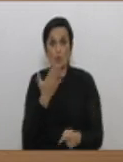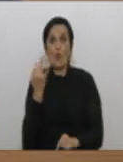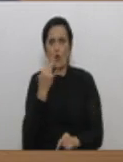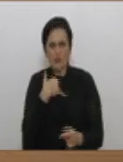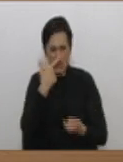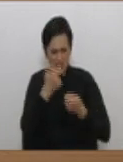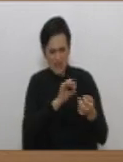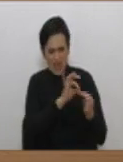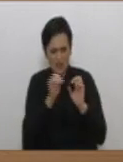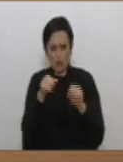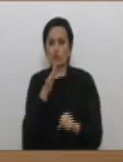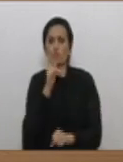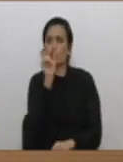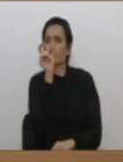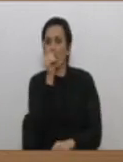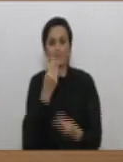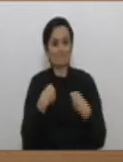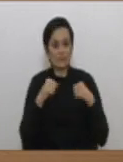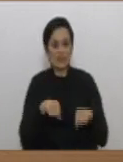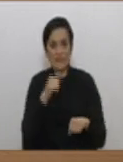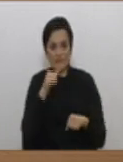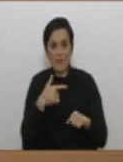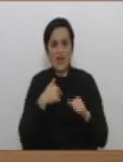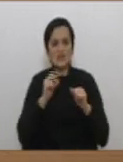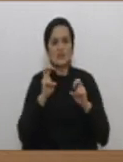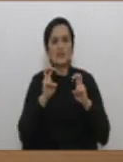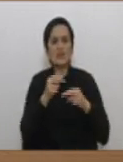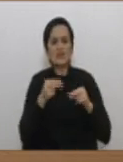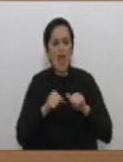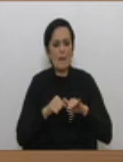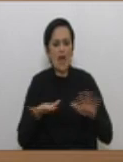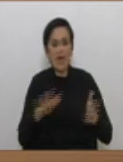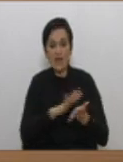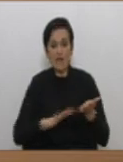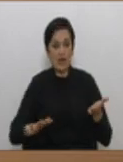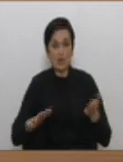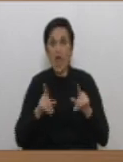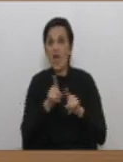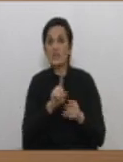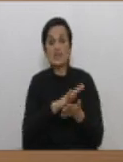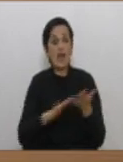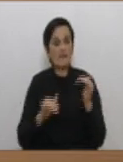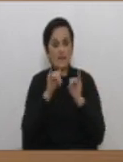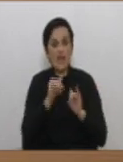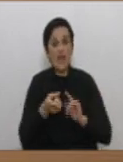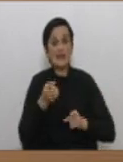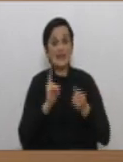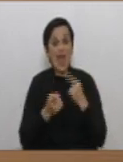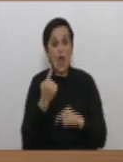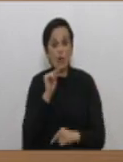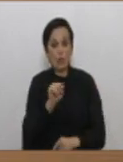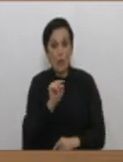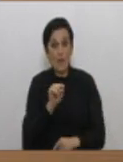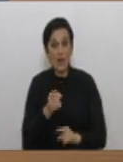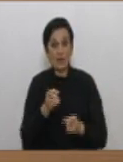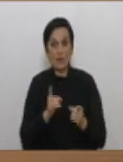დეტალებში შემიძლია უბრალოდ დრო არ იძლევა ხა ამის შესაძლებლობას რომ გავშალო ეს თემა და გავაგრძელო. აი ესე ვერ გაგრძელდება, მეგობრებო, რეალობას დაუბრუნდით.